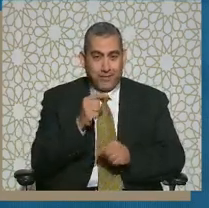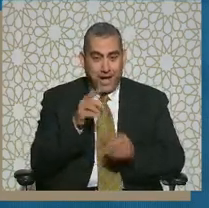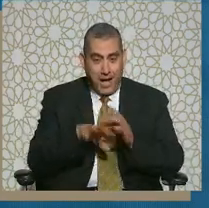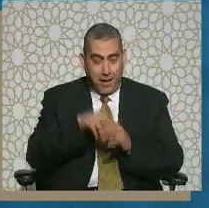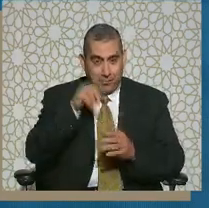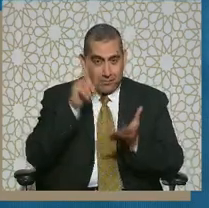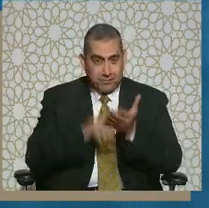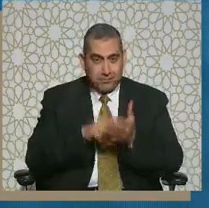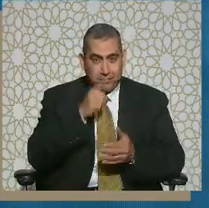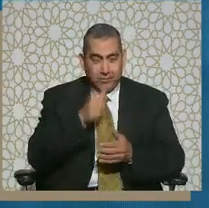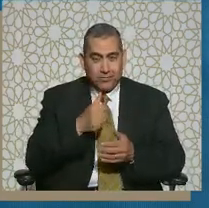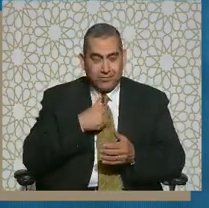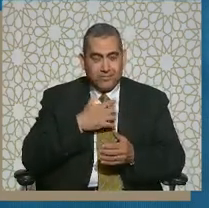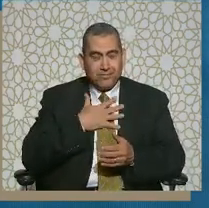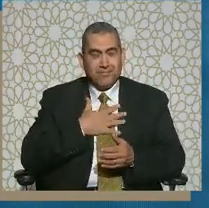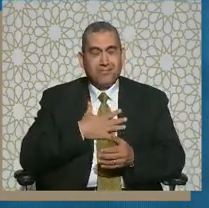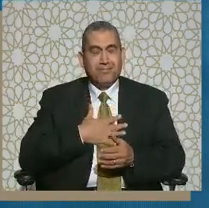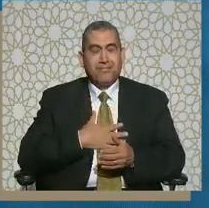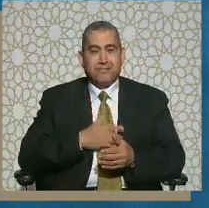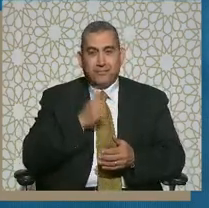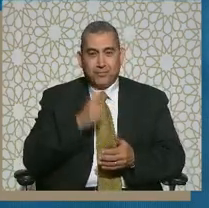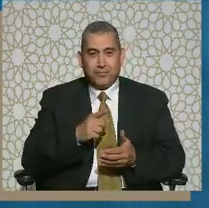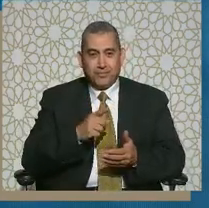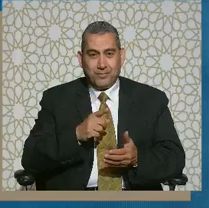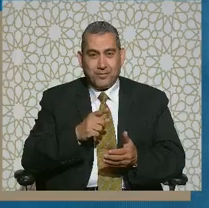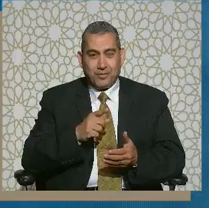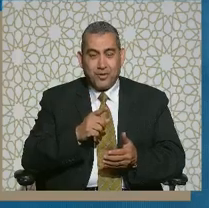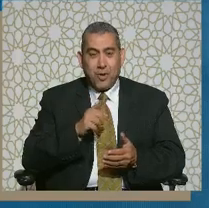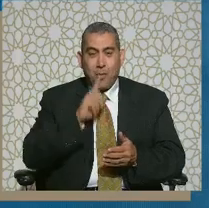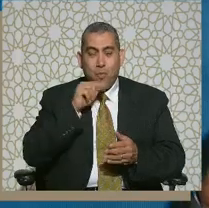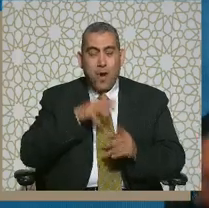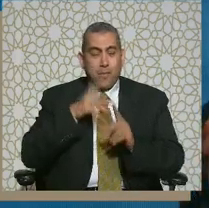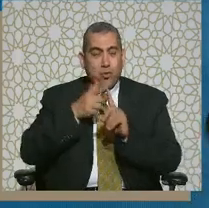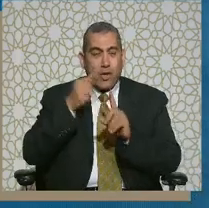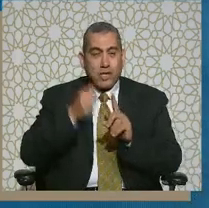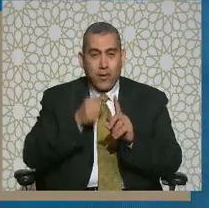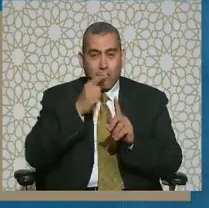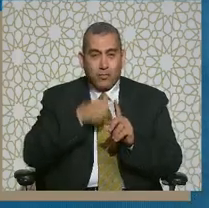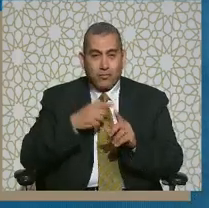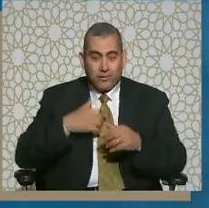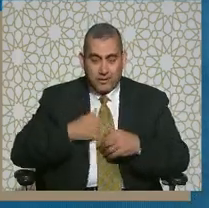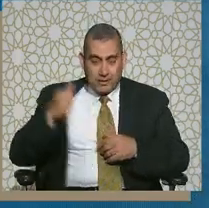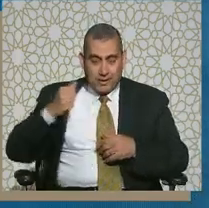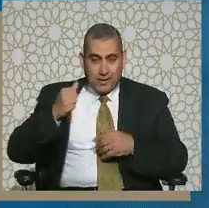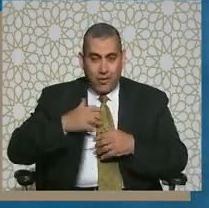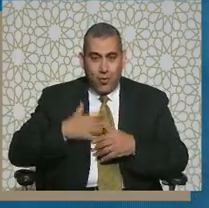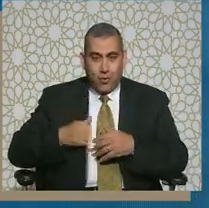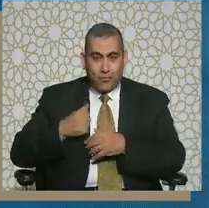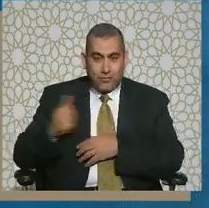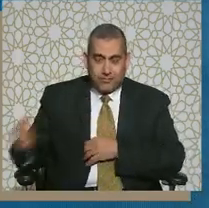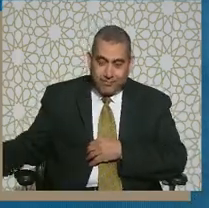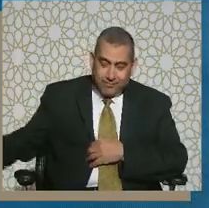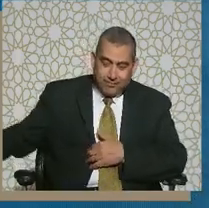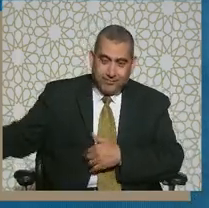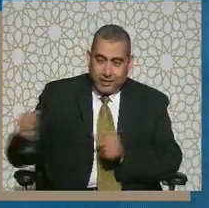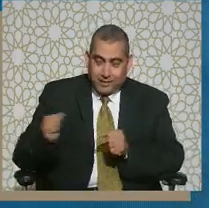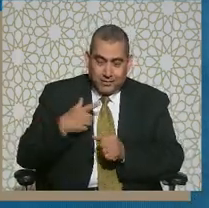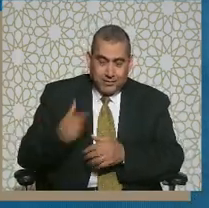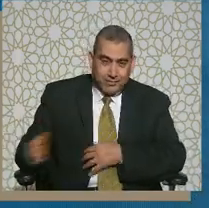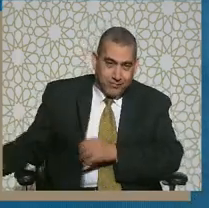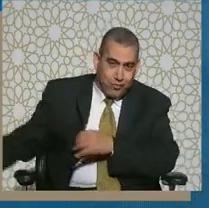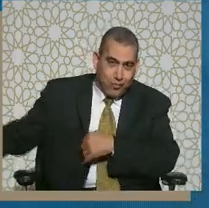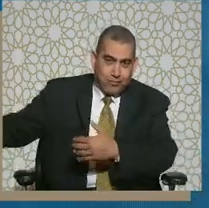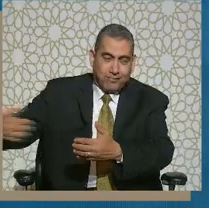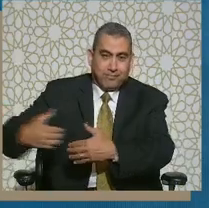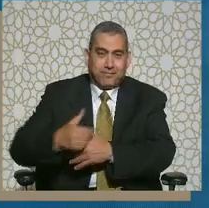الى ذبت حضره النبي صلى الله عليه وسلم يجعل هذا هذا الشعور مع هذا الصحابي